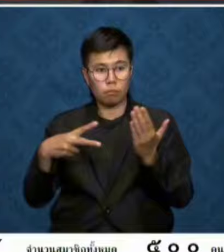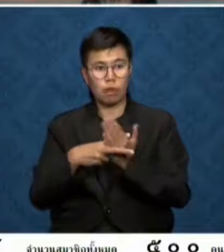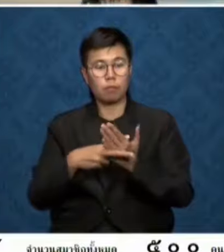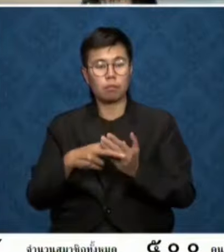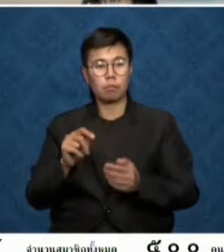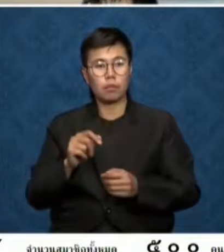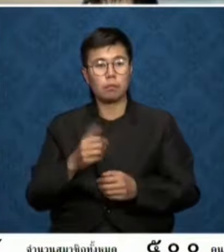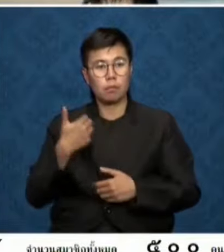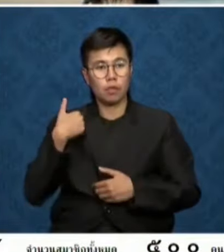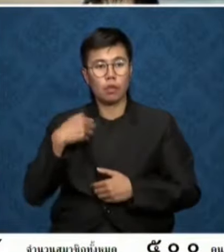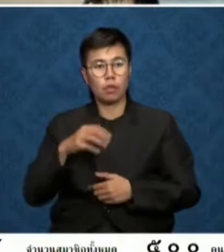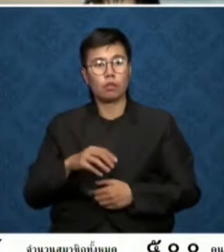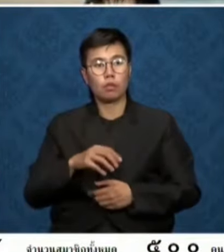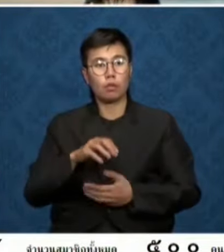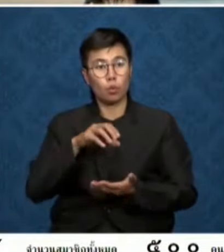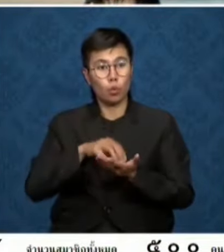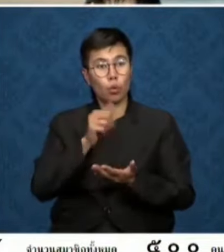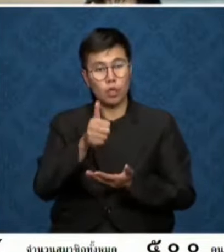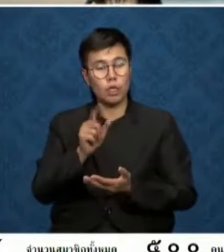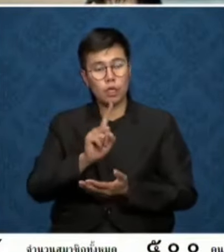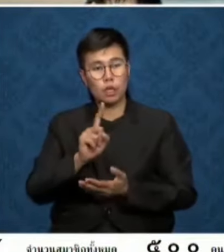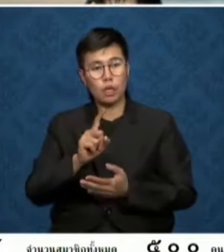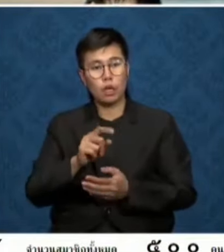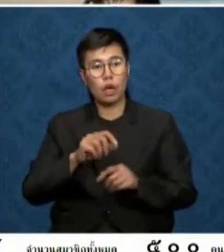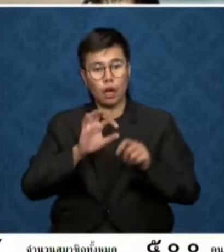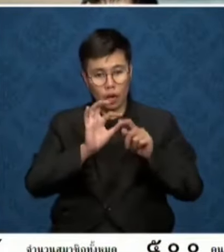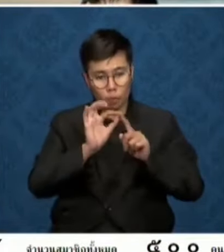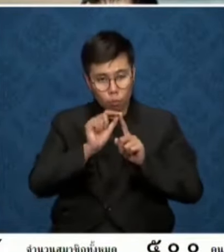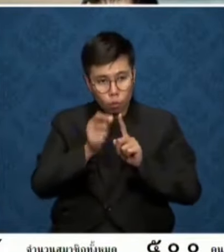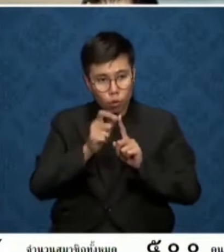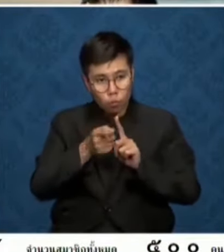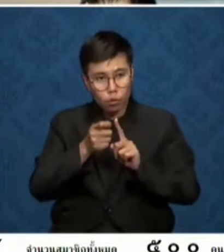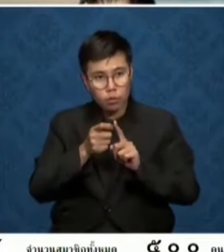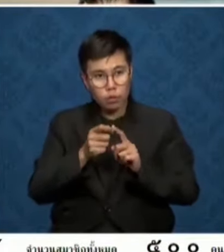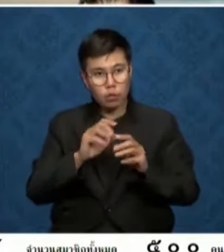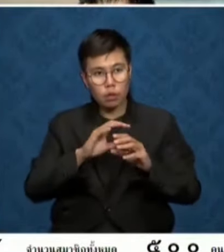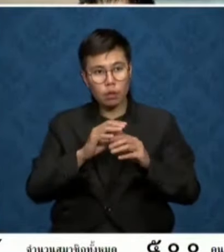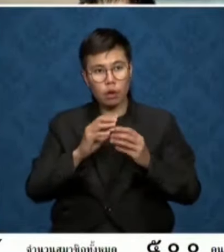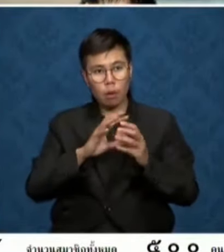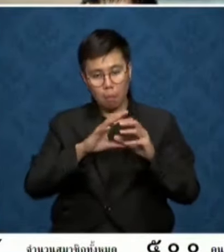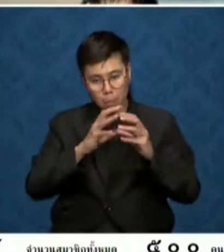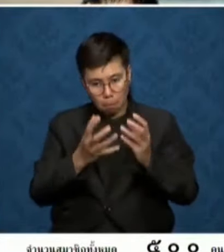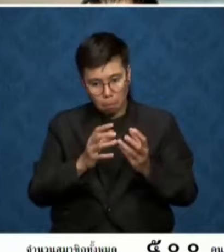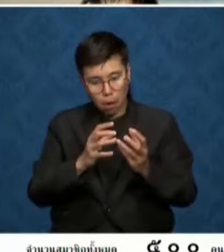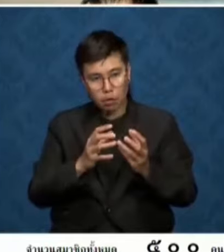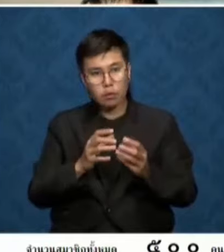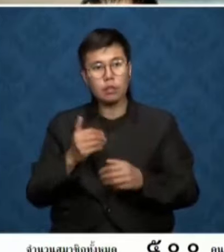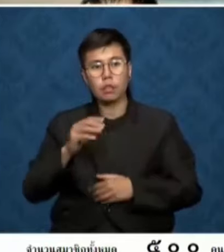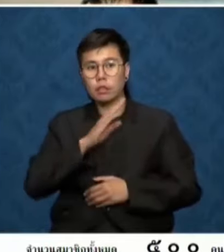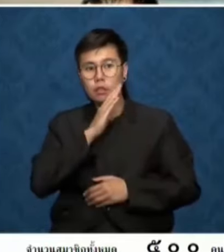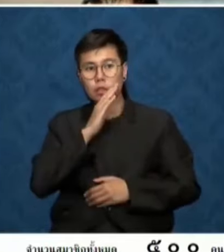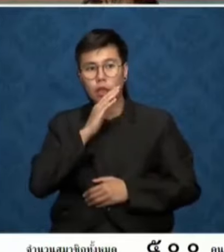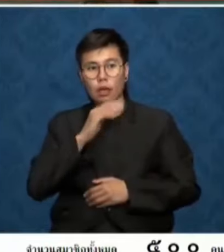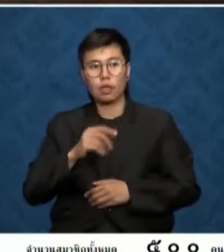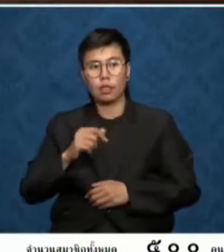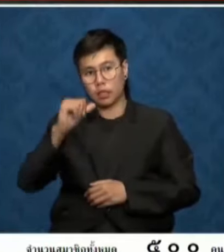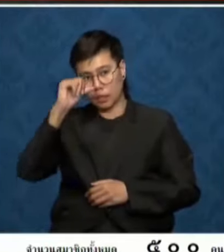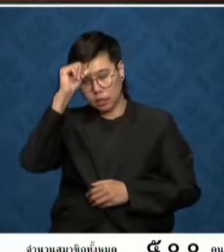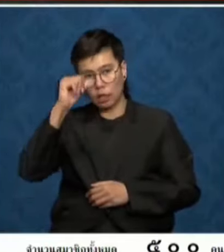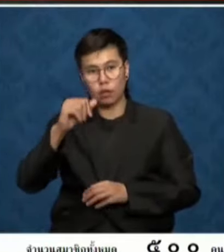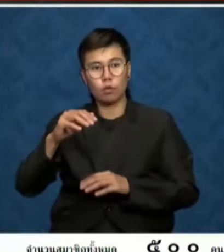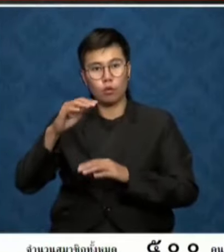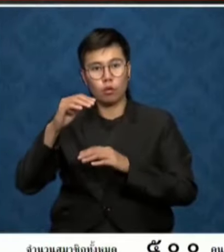ายังโชคดีนะตอนนี้ข้าวหรือข้าวโพดหรือมันเนี่ยราคาดีอยู่แต่อีกสักแป๊บหนึ่งเมื่อประเทศอินเดียหยุดส่งออกเมื่อไหร่